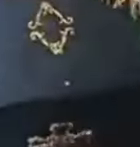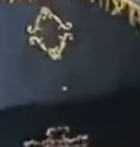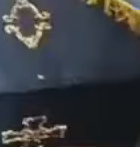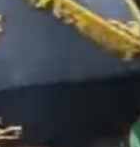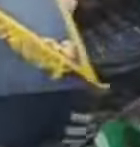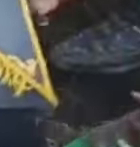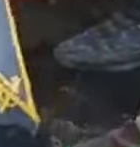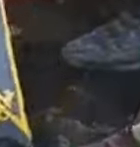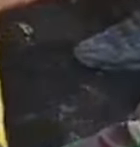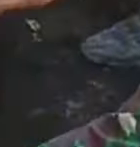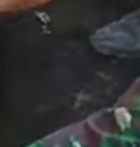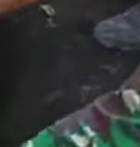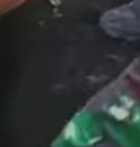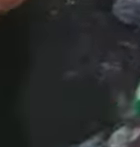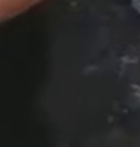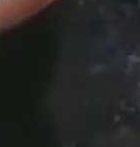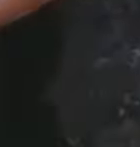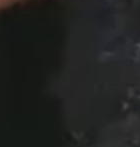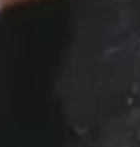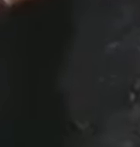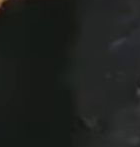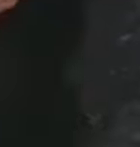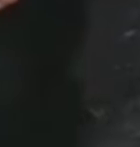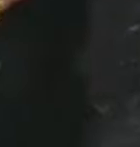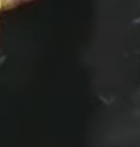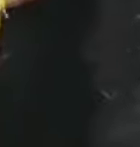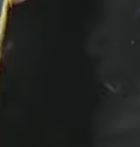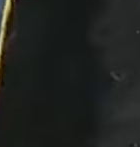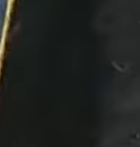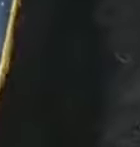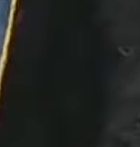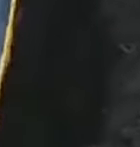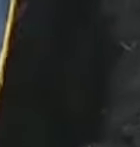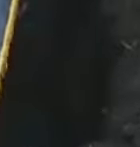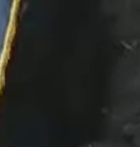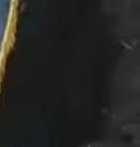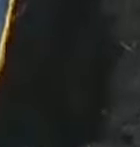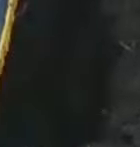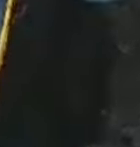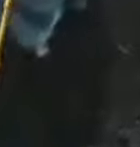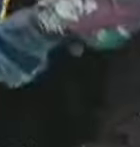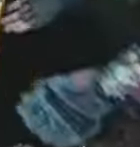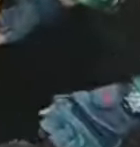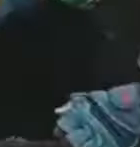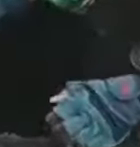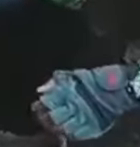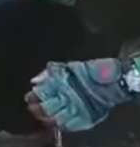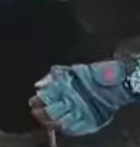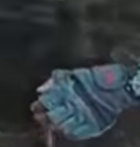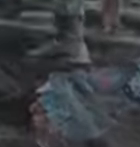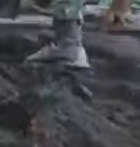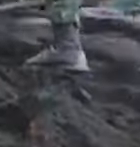l lokasi pemakaman terletak di sebelah rumah yang hancur tertimpa material erupsi pemakaman satu liang